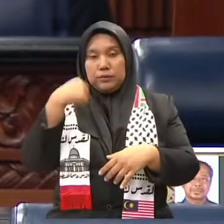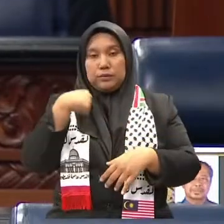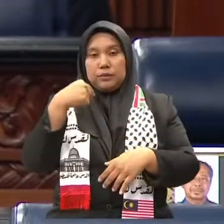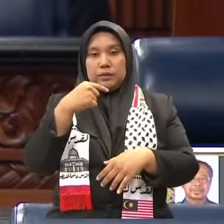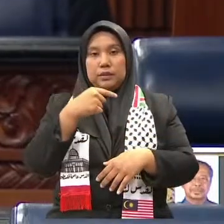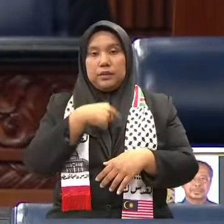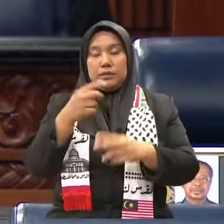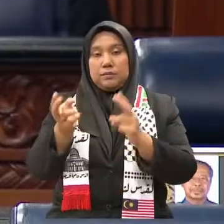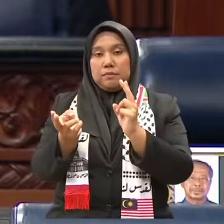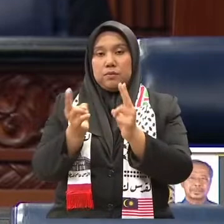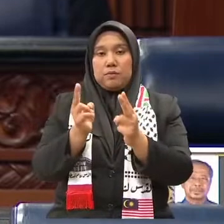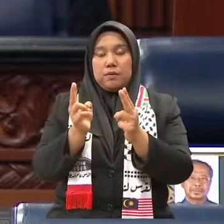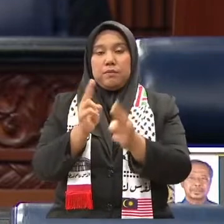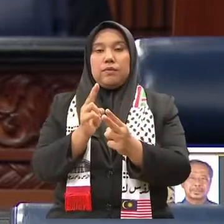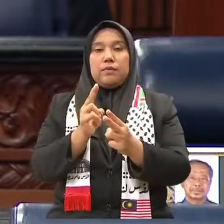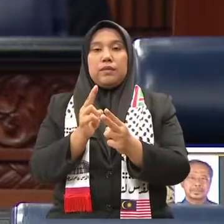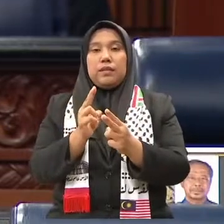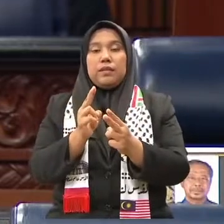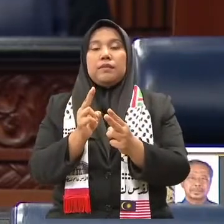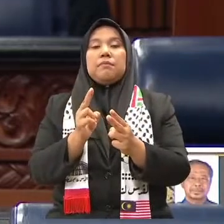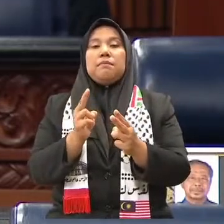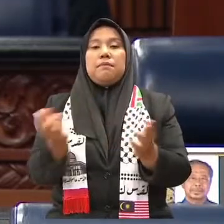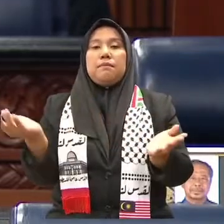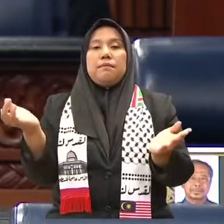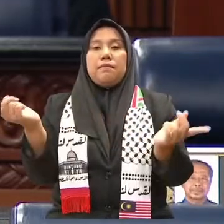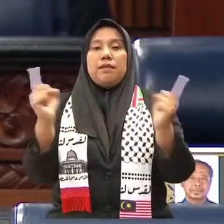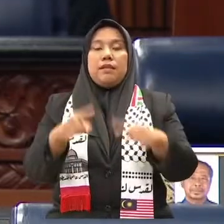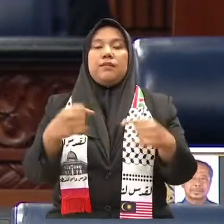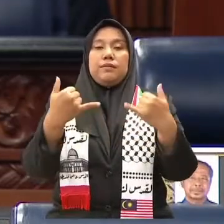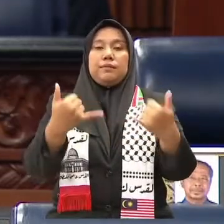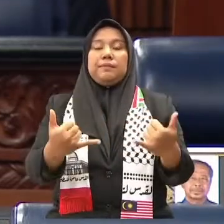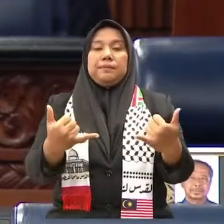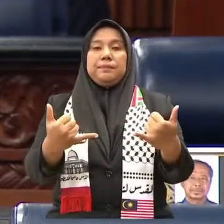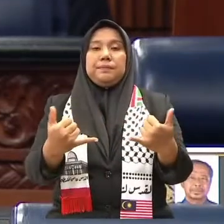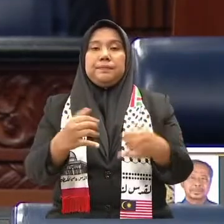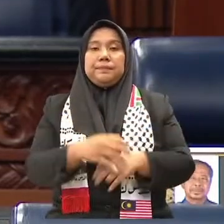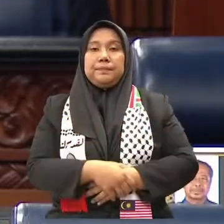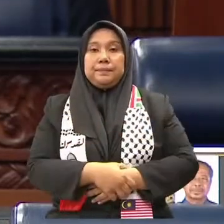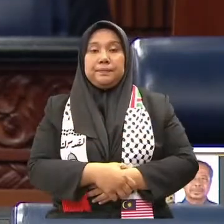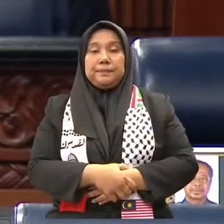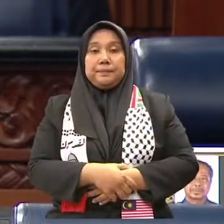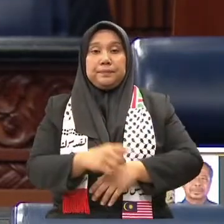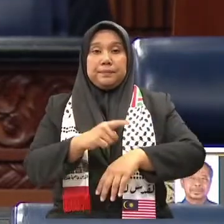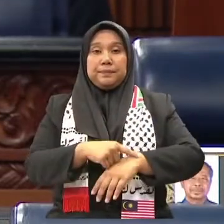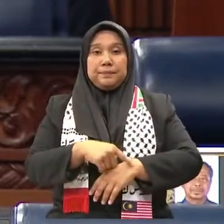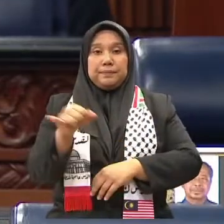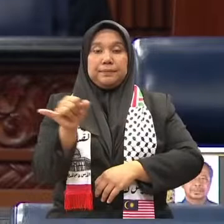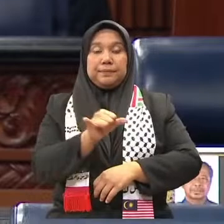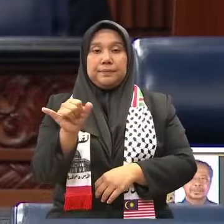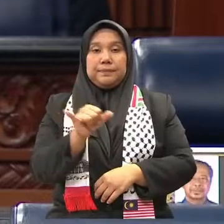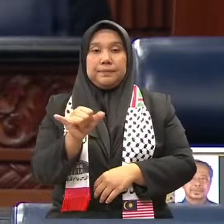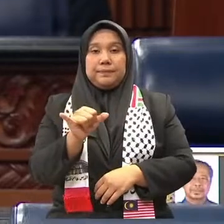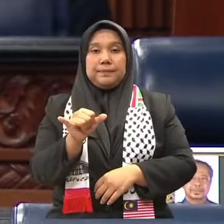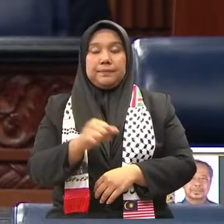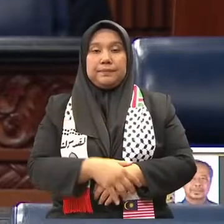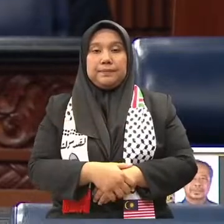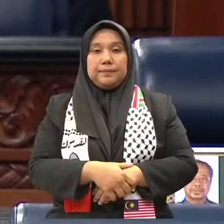sesuai dengan perubahan-perubahan yang berlaku ketika ini. Dalam waktu yang sama, saya sebutkan tadi